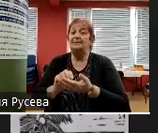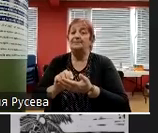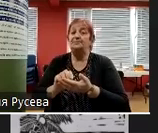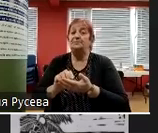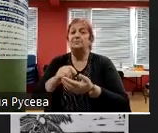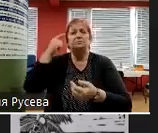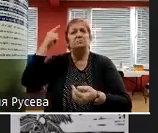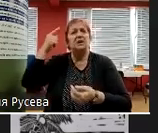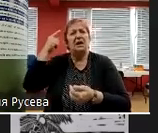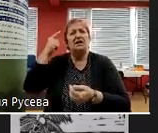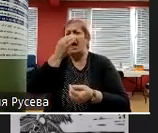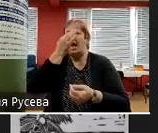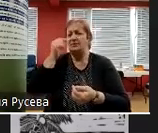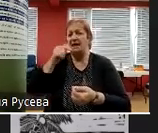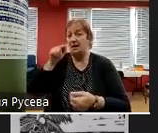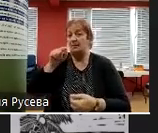идеи, мнения по